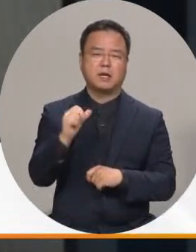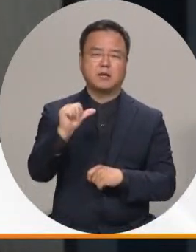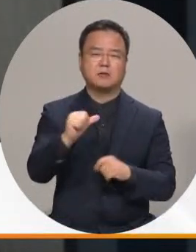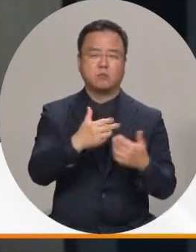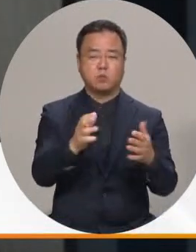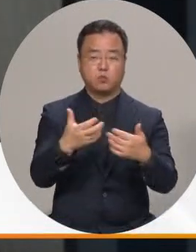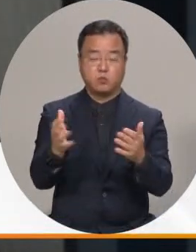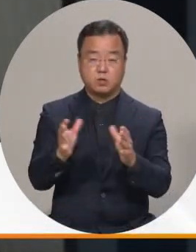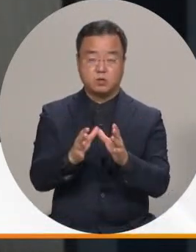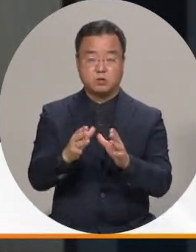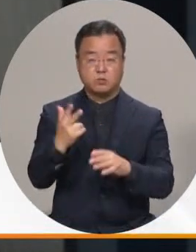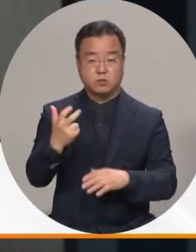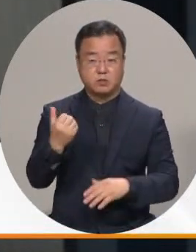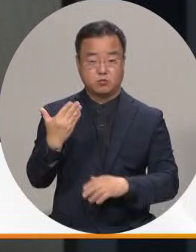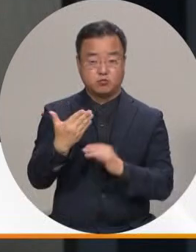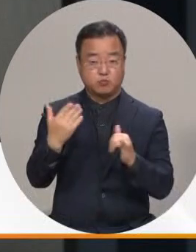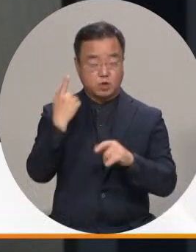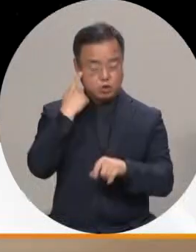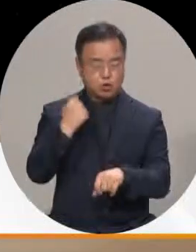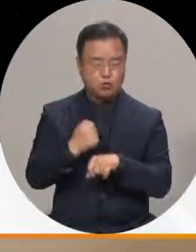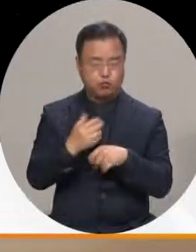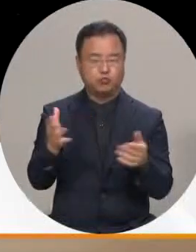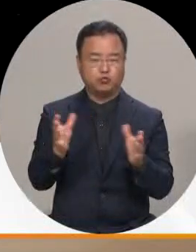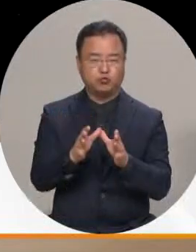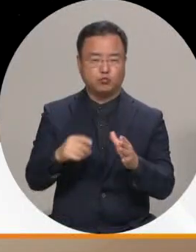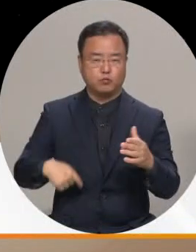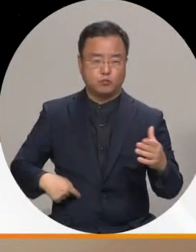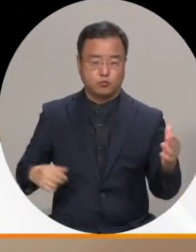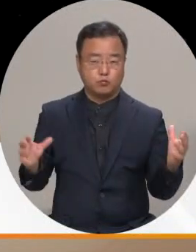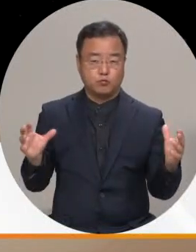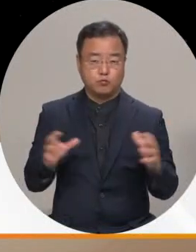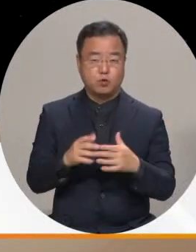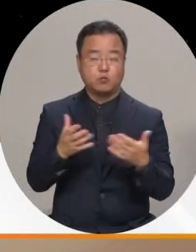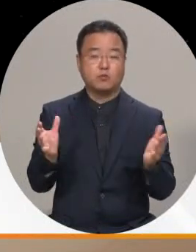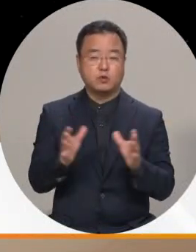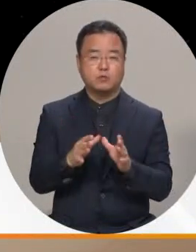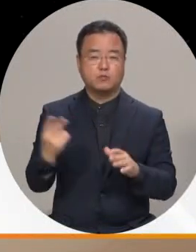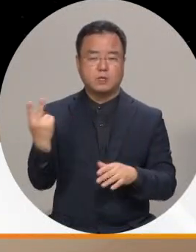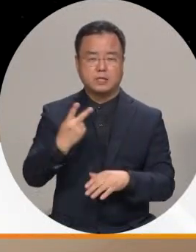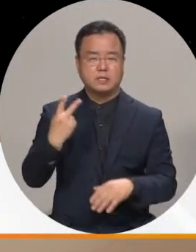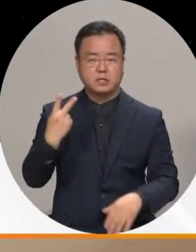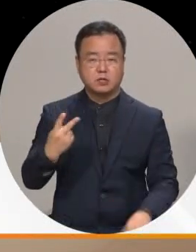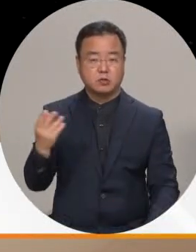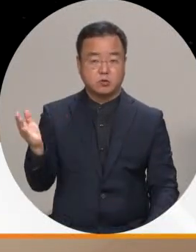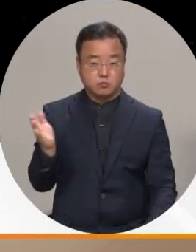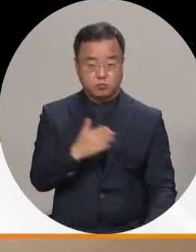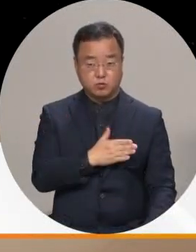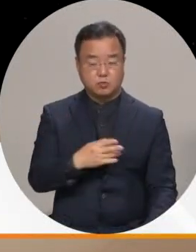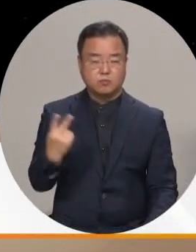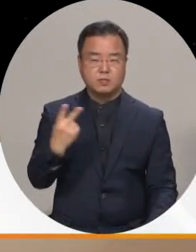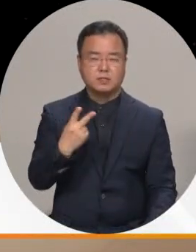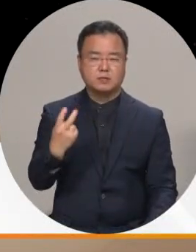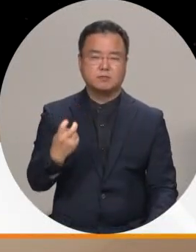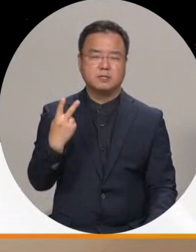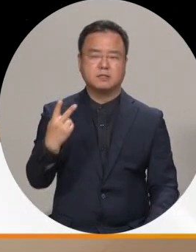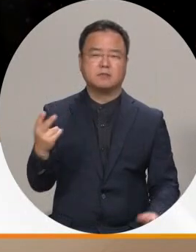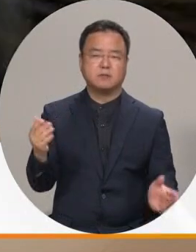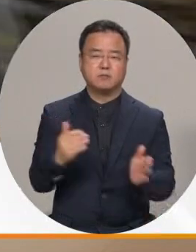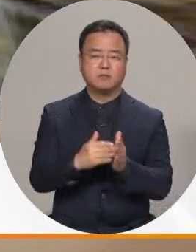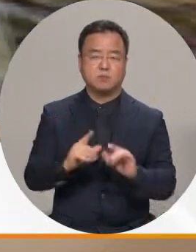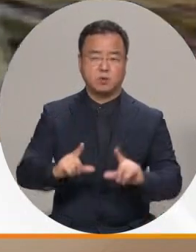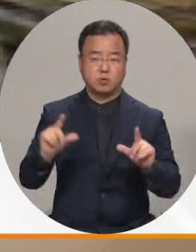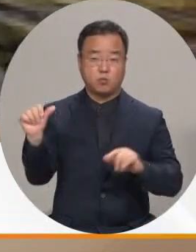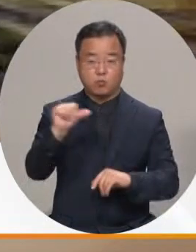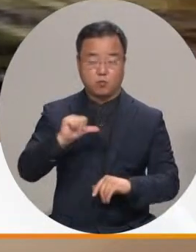네트워크이다 연구원이 참여하고 있는 국제공동 연구팀은 지난 2000년부터 2022년까지 동아시아